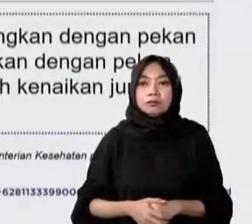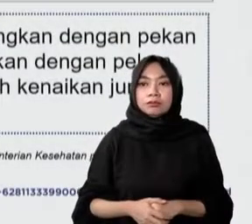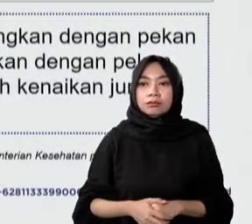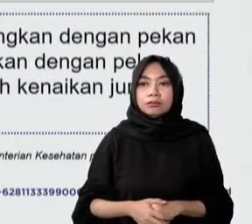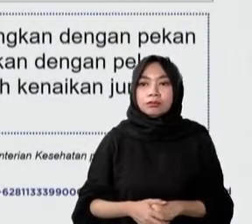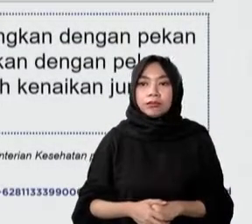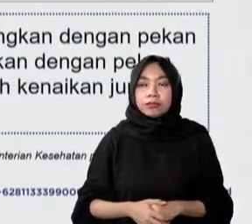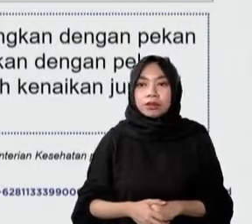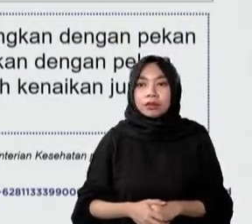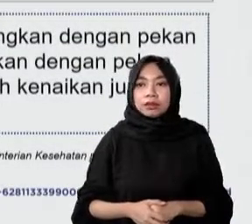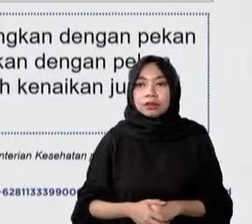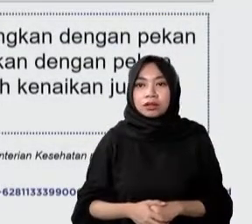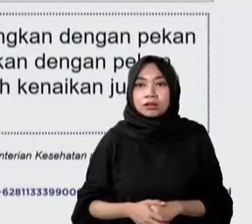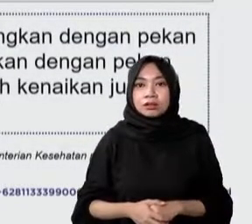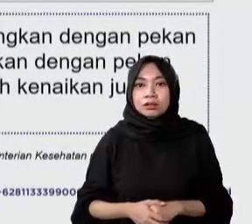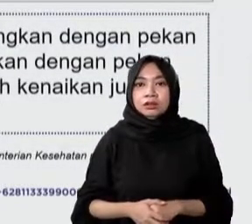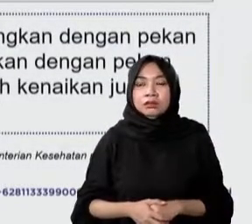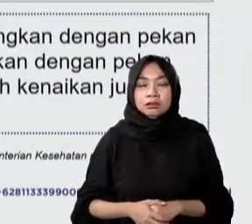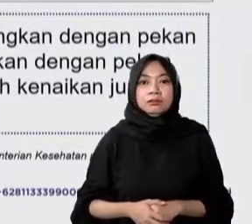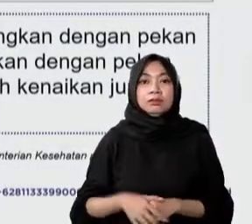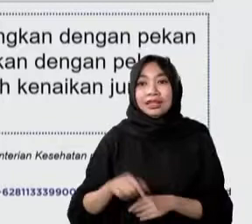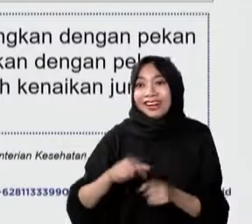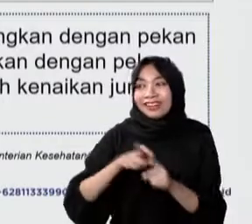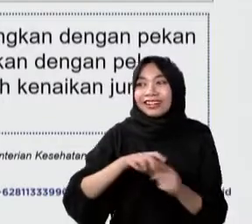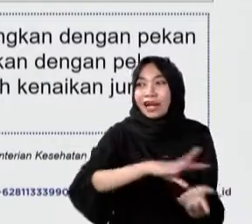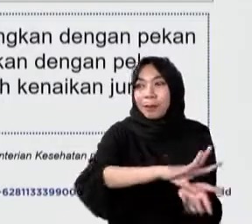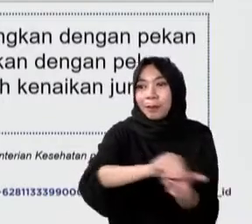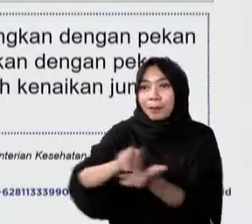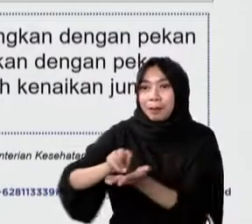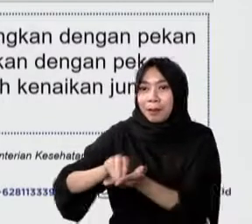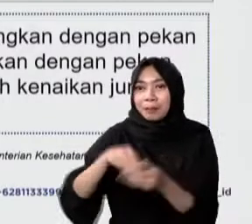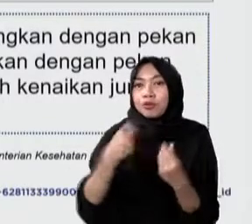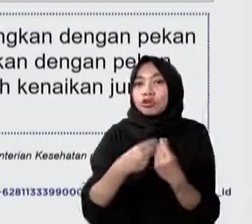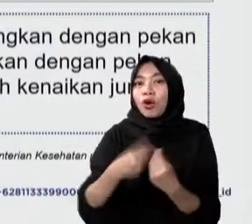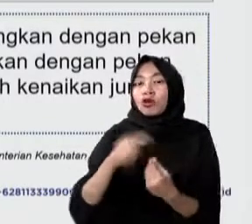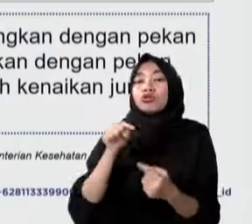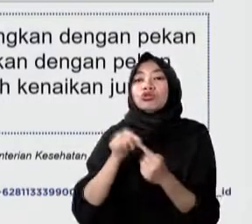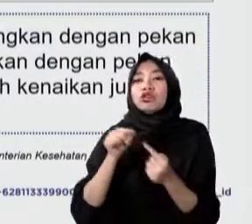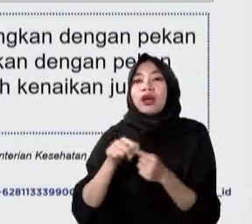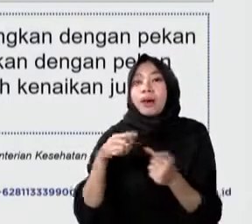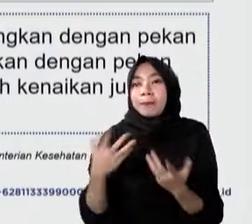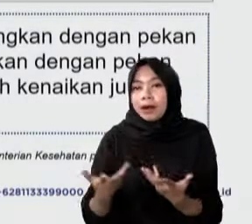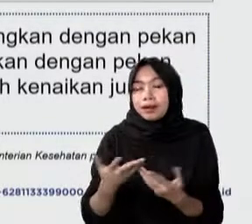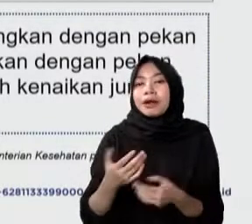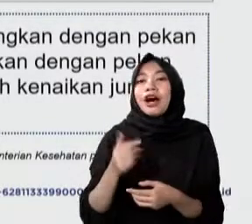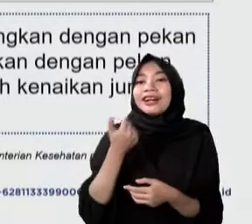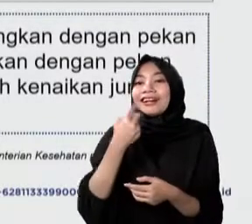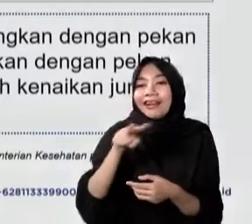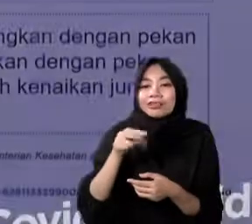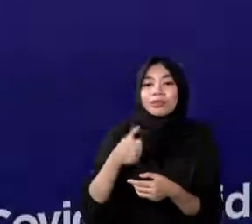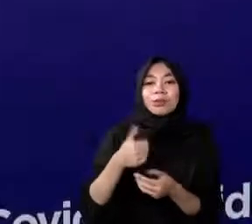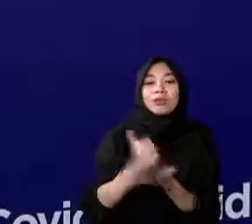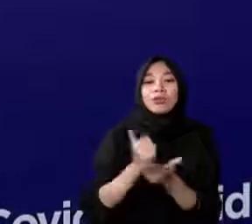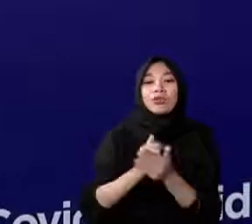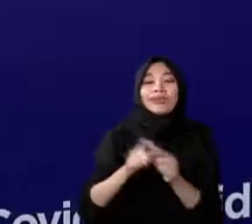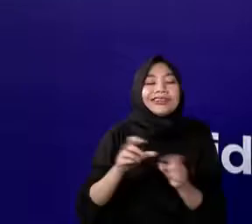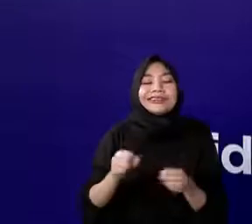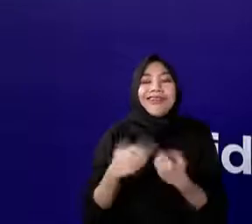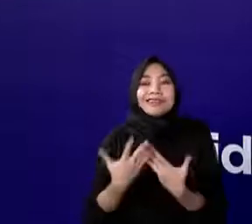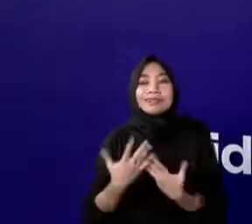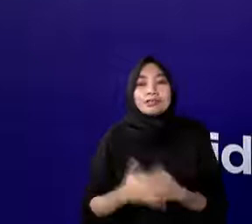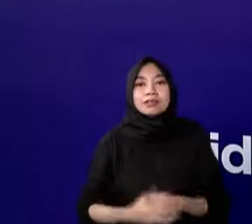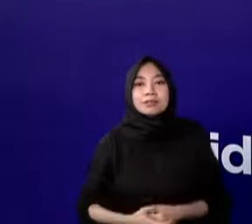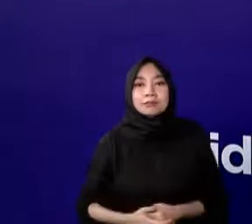lihat dalam rangka untuk melihat kenaikan atau perkembangan kasus yang ada di Indonesia. Nah, selanjutnya mungkin bisa dijelaskan